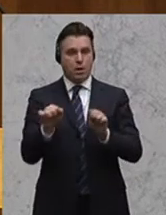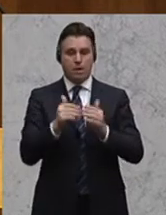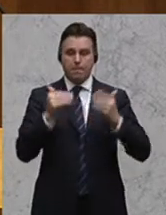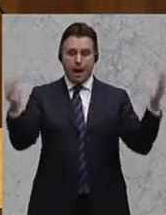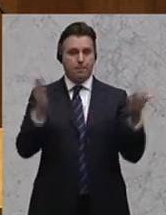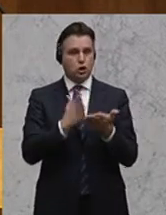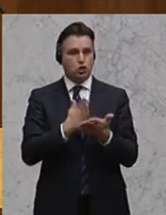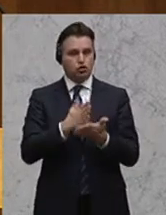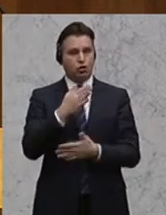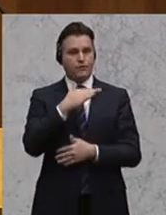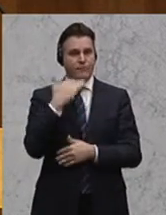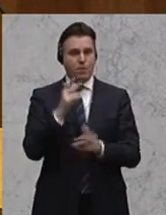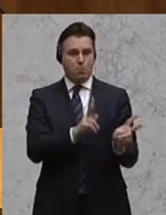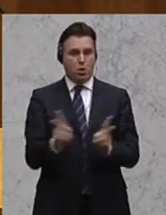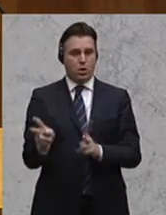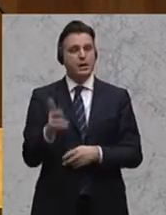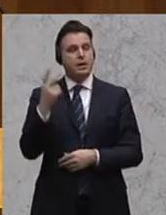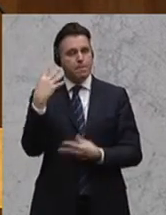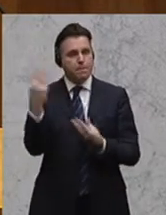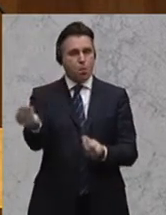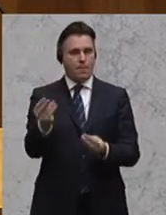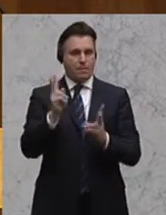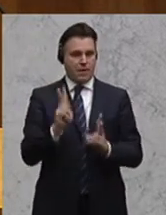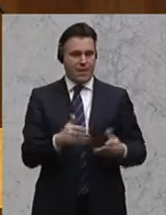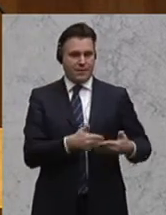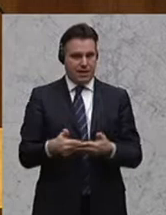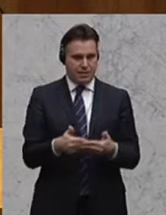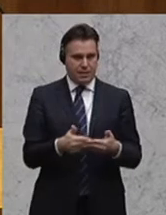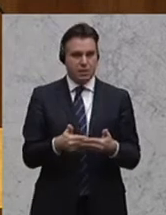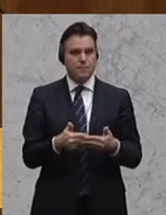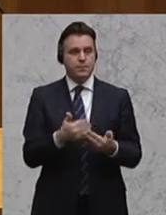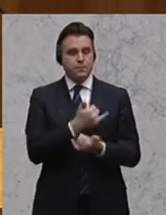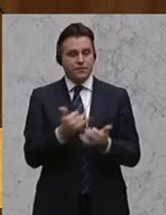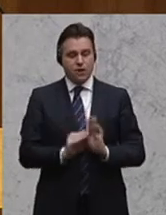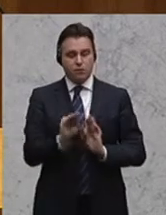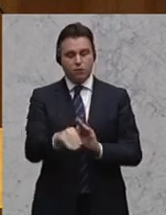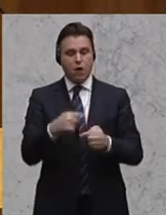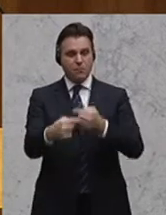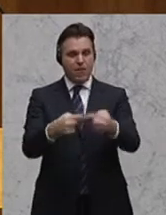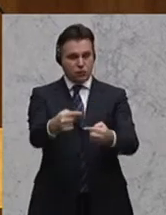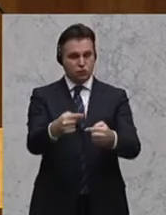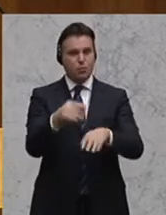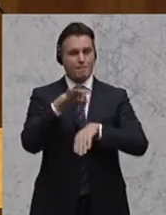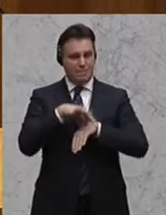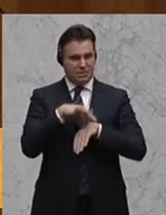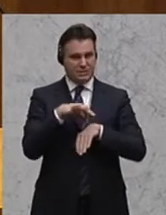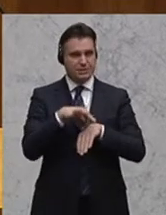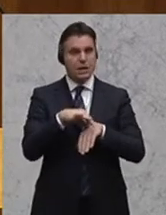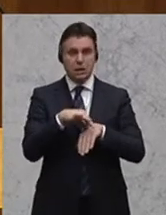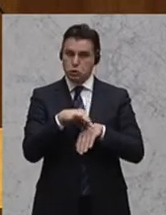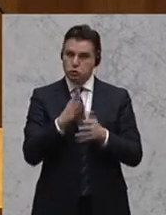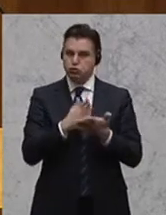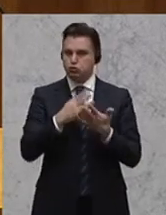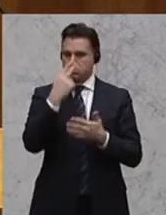ihrem Wunsch nach eigenen Kindern zu helfen. Die Fortpflanzungsmedizin ist eine